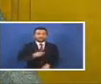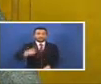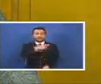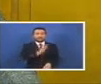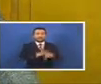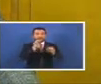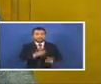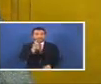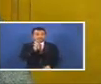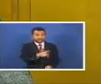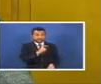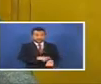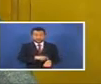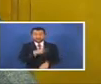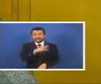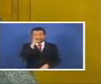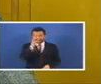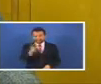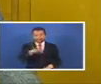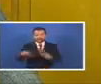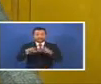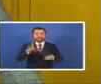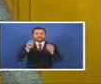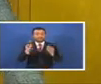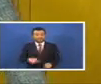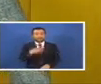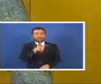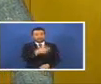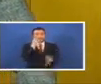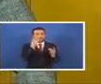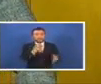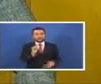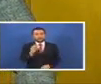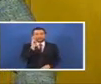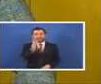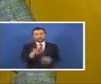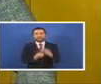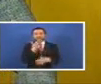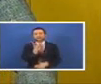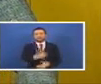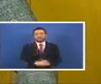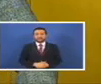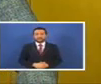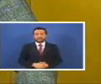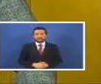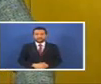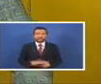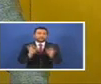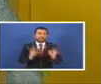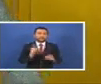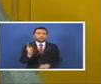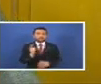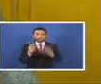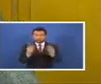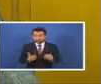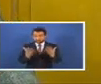neler yaptığına baktığımızda kimin etnik ayrımcılık yaptığı gün gibi aşikar oluyor. Şöyle bir şey olur